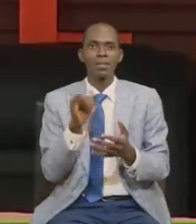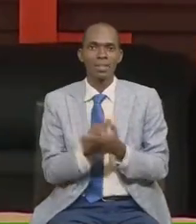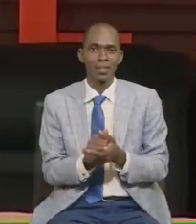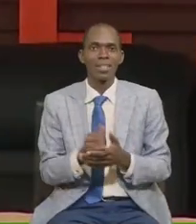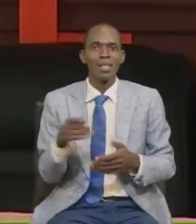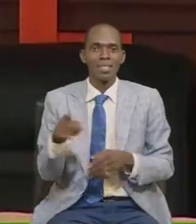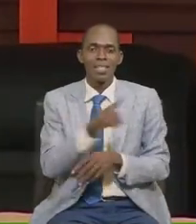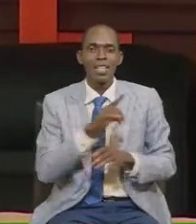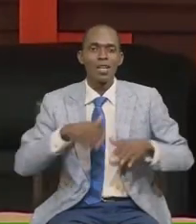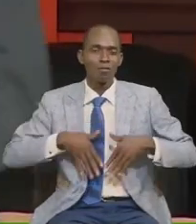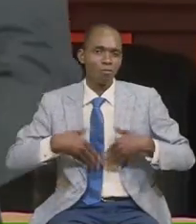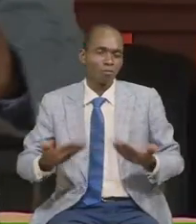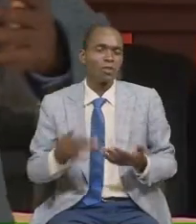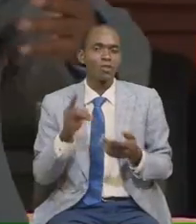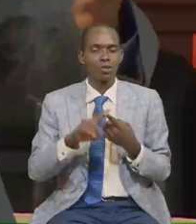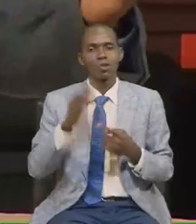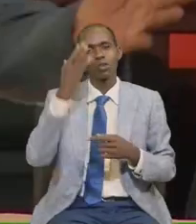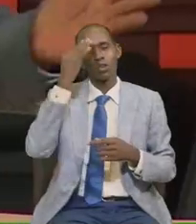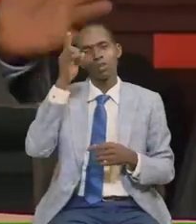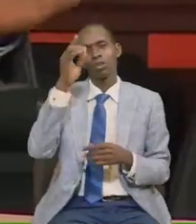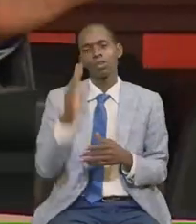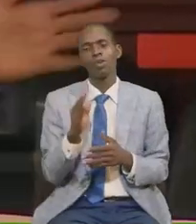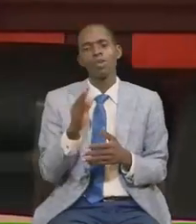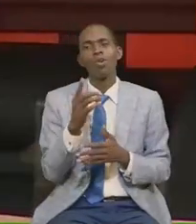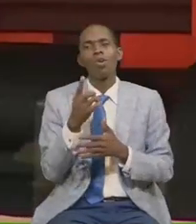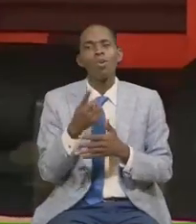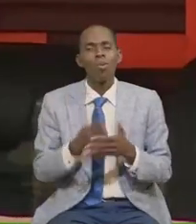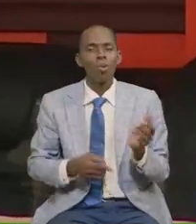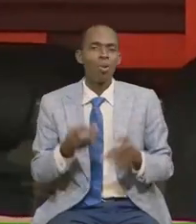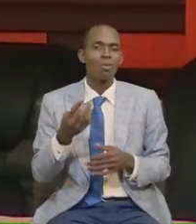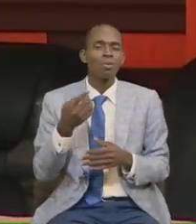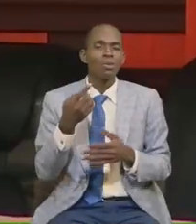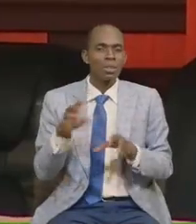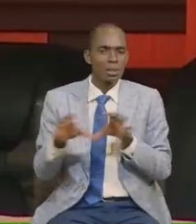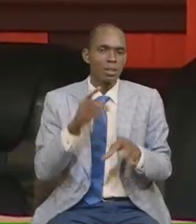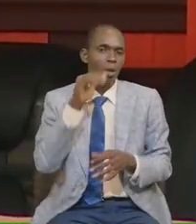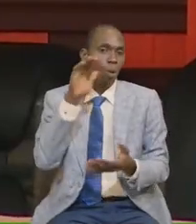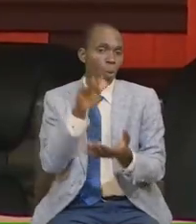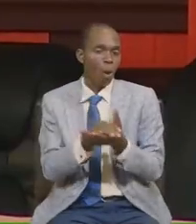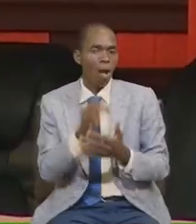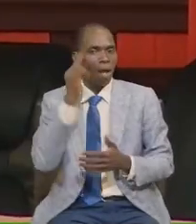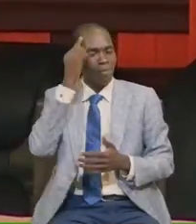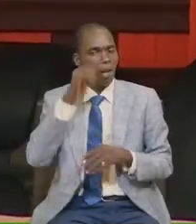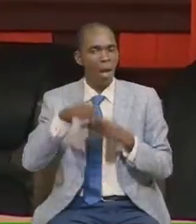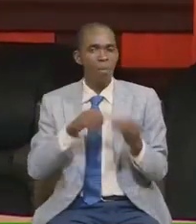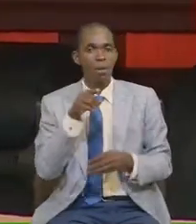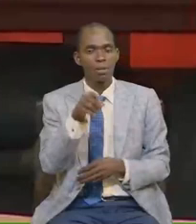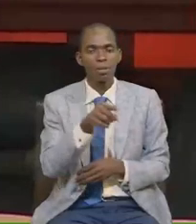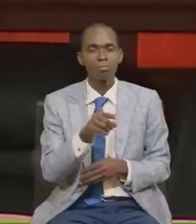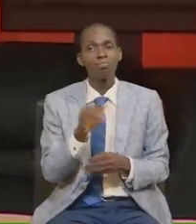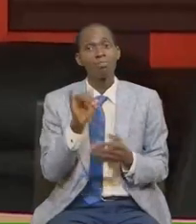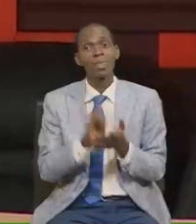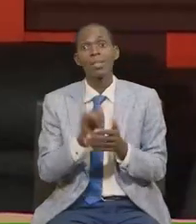Dieu. Qu'est-ce que leur épouse pense d'eux? Bon, ça c'est une autre histoire. Qu'est-ce que